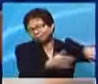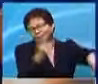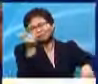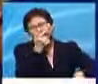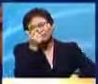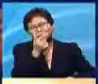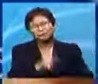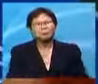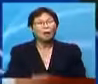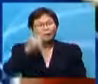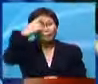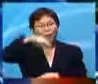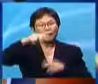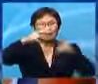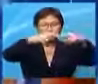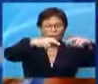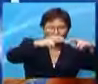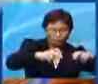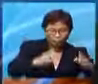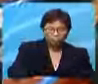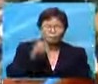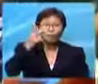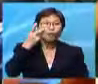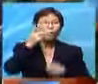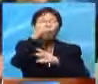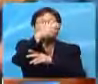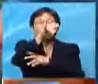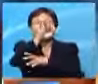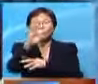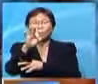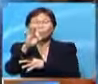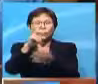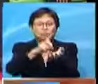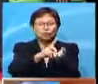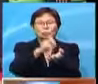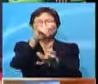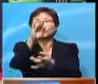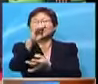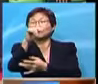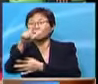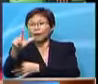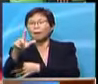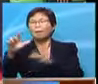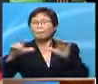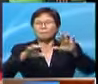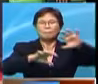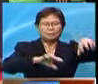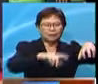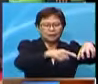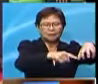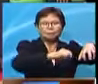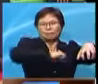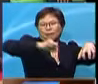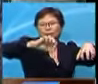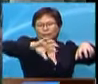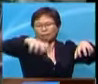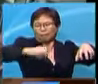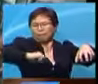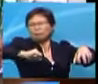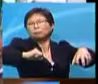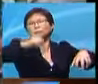rakyat bagi penganalisis politik Profesor Madya Dr Ismail Salman parti-parti pembangkang seolah-olah